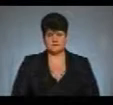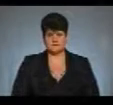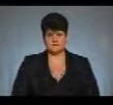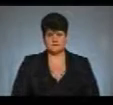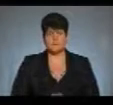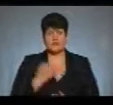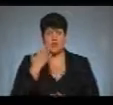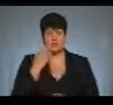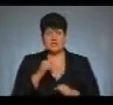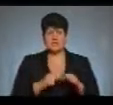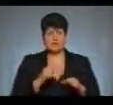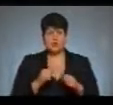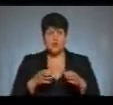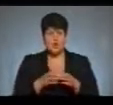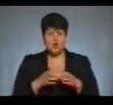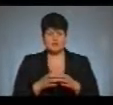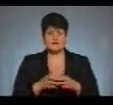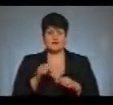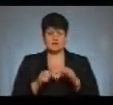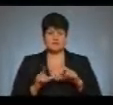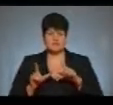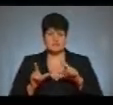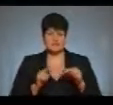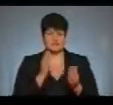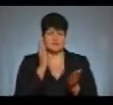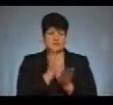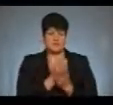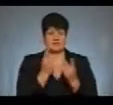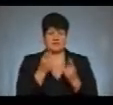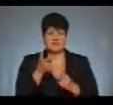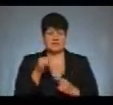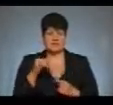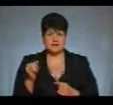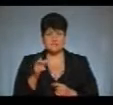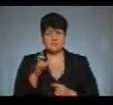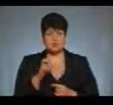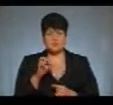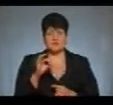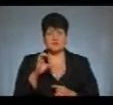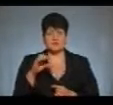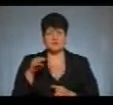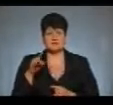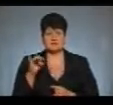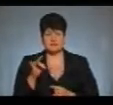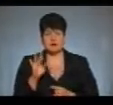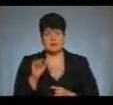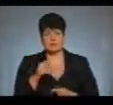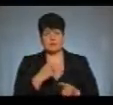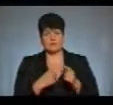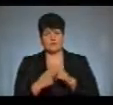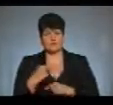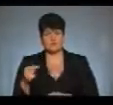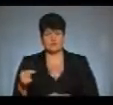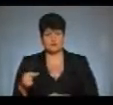Колона велосипедистів рушила у напрямку Великих Гаїв. Їх маршрут проліг через Березовицю, Острів, звідти вони повернулися до